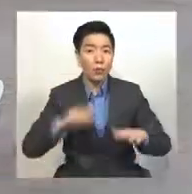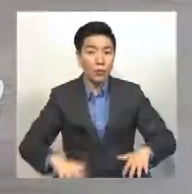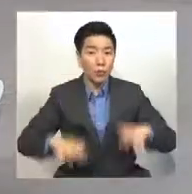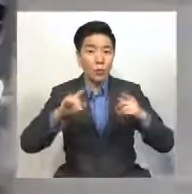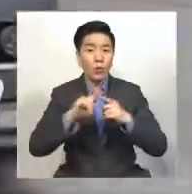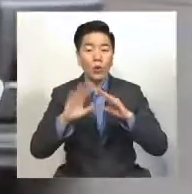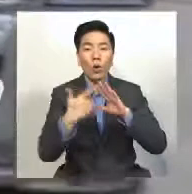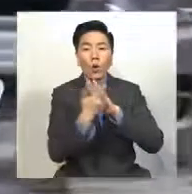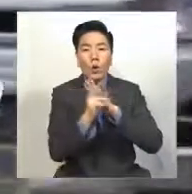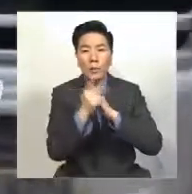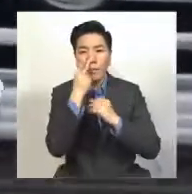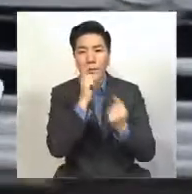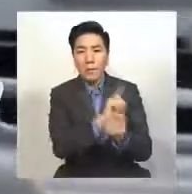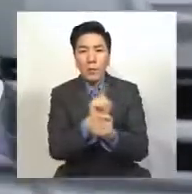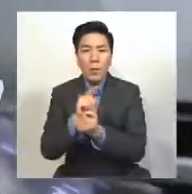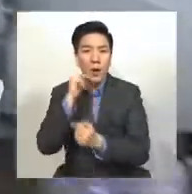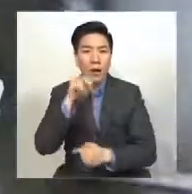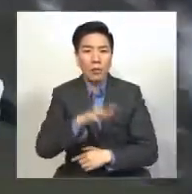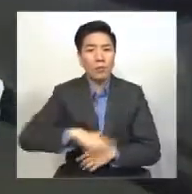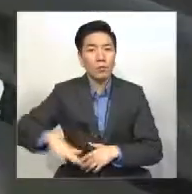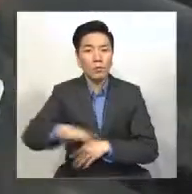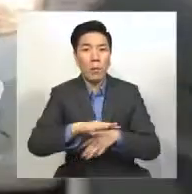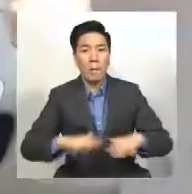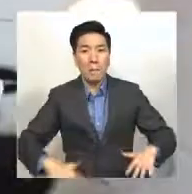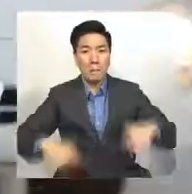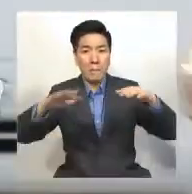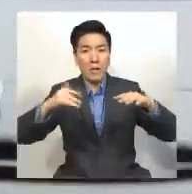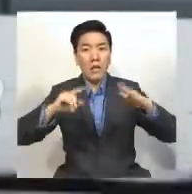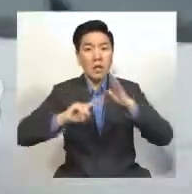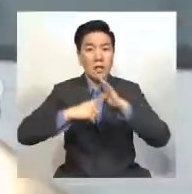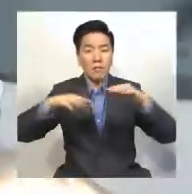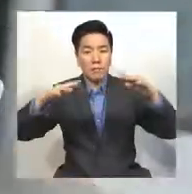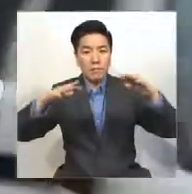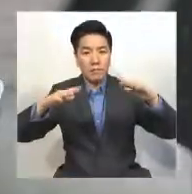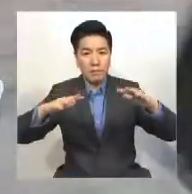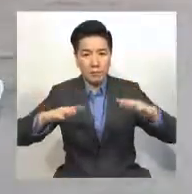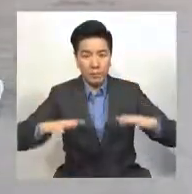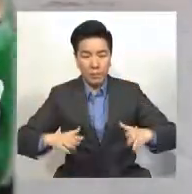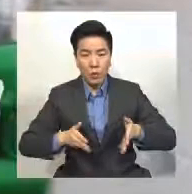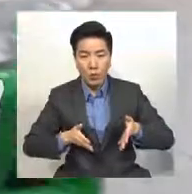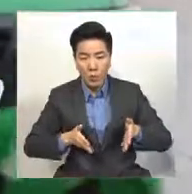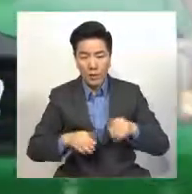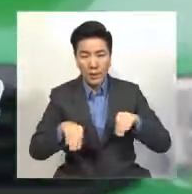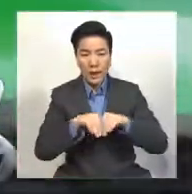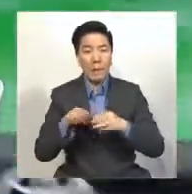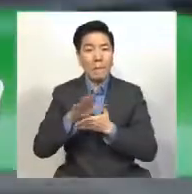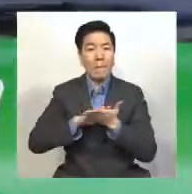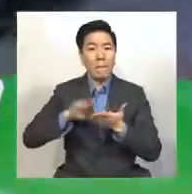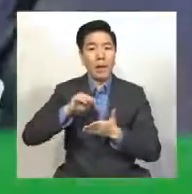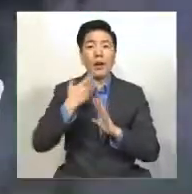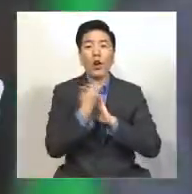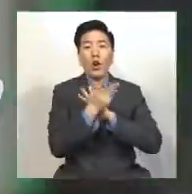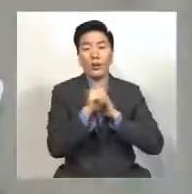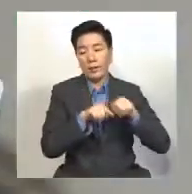แก่นในเช้าวันนี้พบว่าระดับน้ำที่ท่วมขังเริ่มลดระดับลงโดยเฉพาะถนนมะลิวันช่วงตั้งแต่ริมรั้วมหาวิทยาลัยขอนแก่